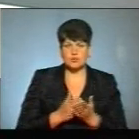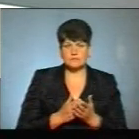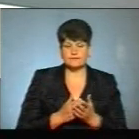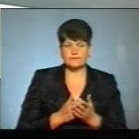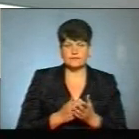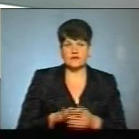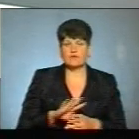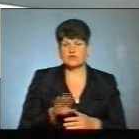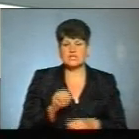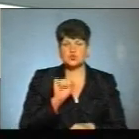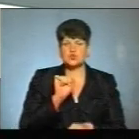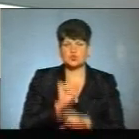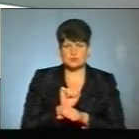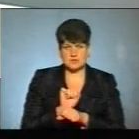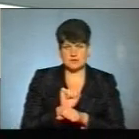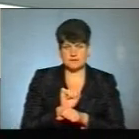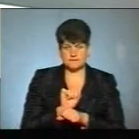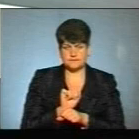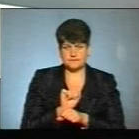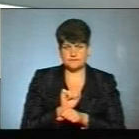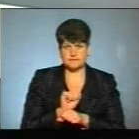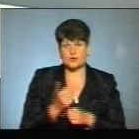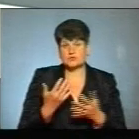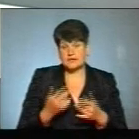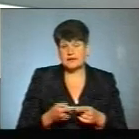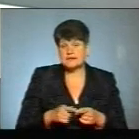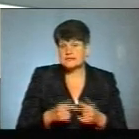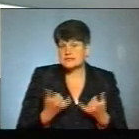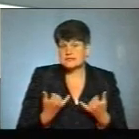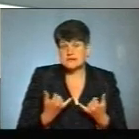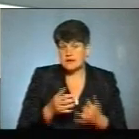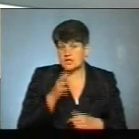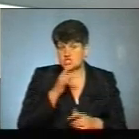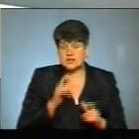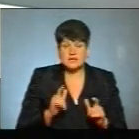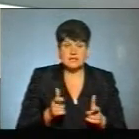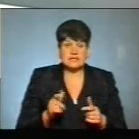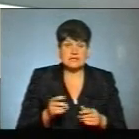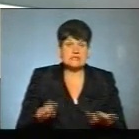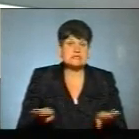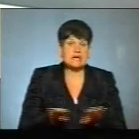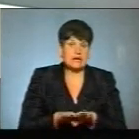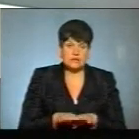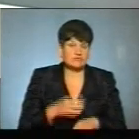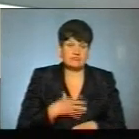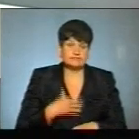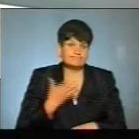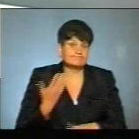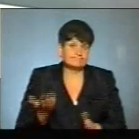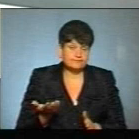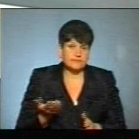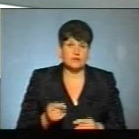все-таки призупинили, оскільки це зараз на час карантину закрито і не актуально, то вони